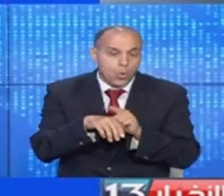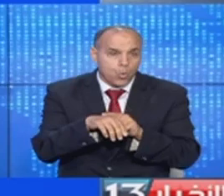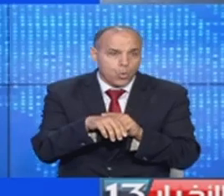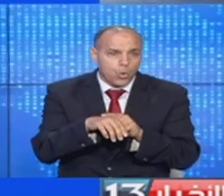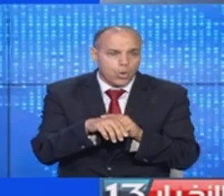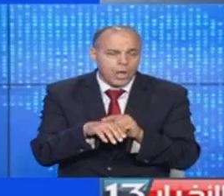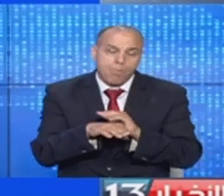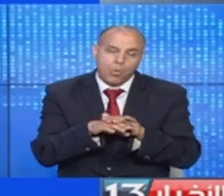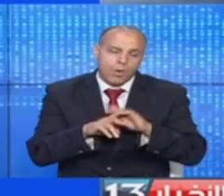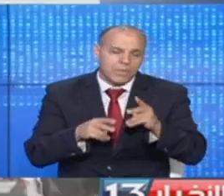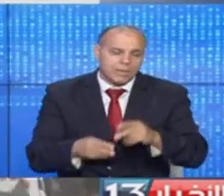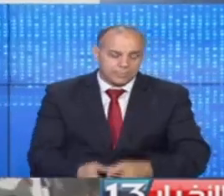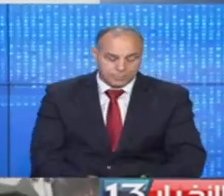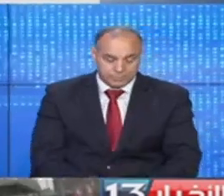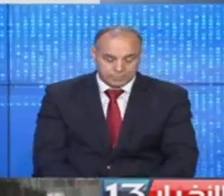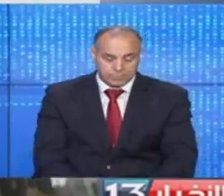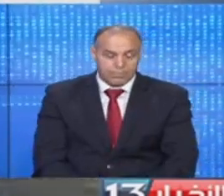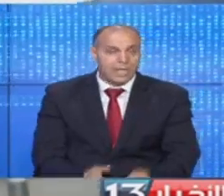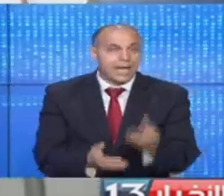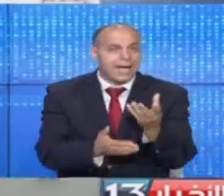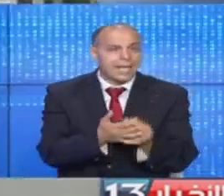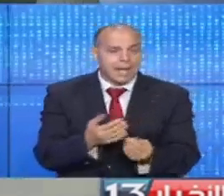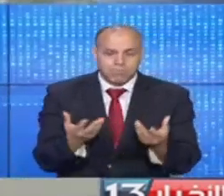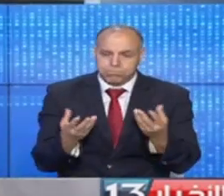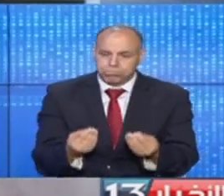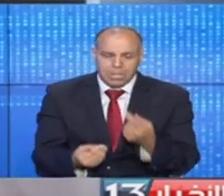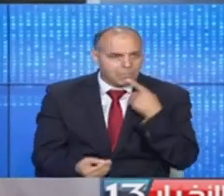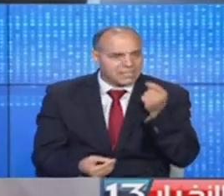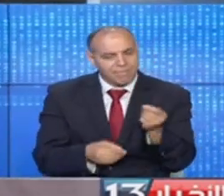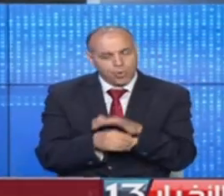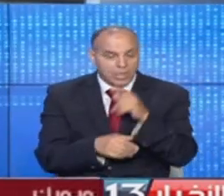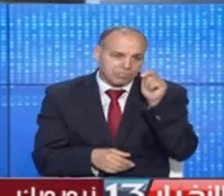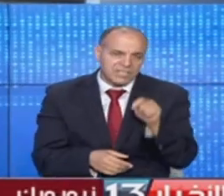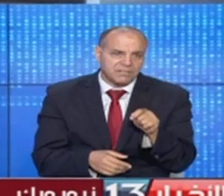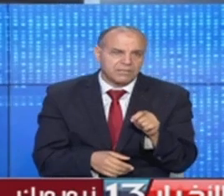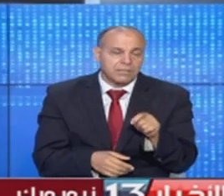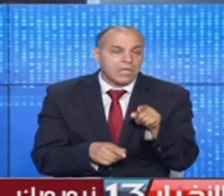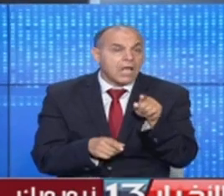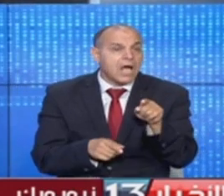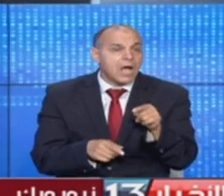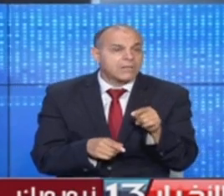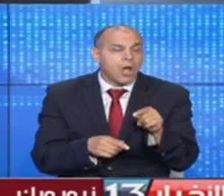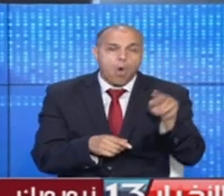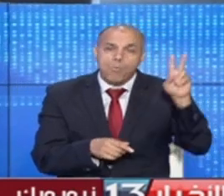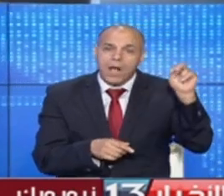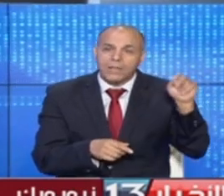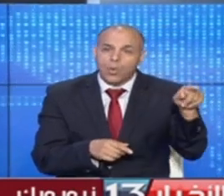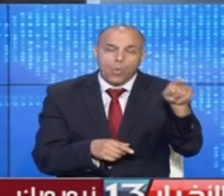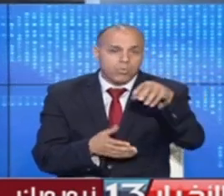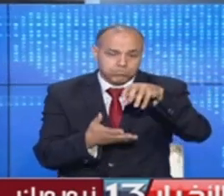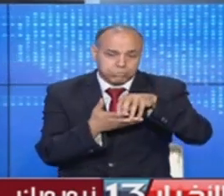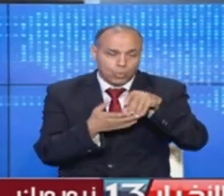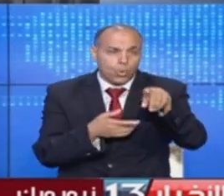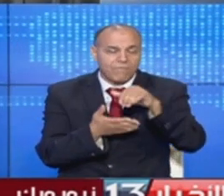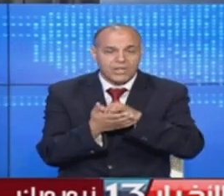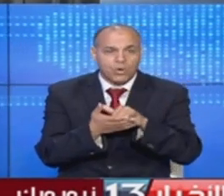وتداعياتها غياب حضوري فرضه فيروس كورونا الذي ترك مباني الامم المتحده ومقرها الرئيسي